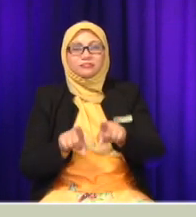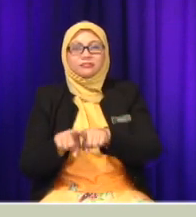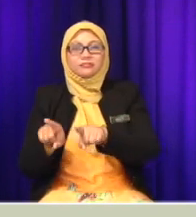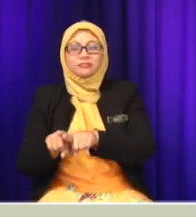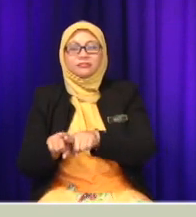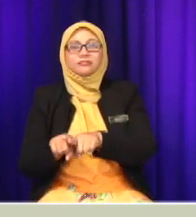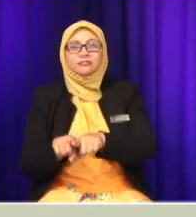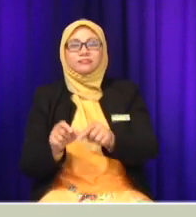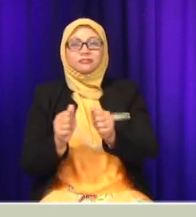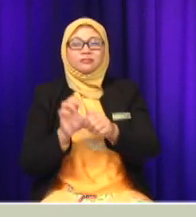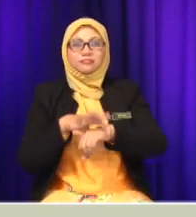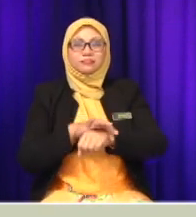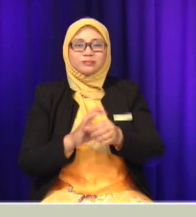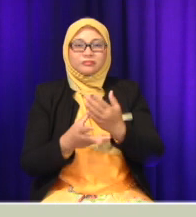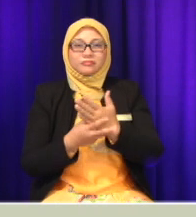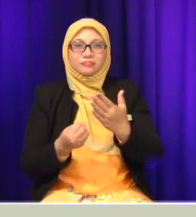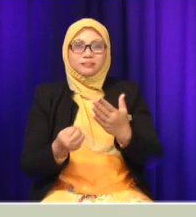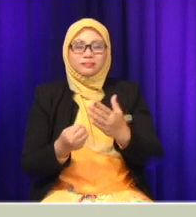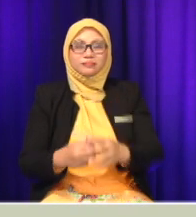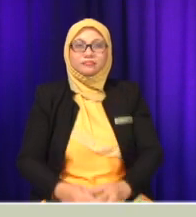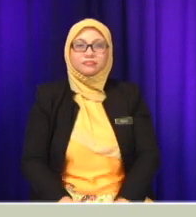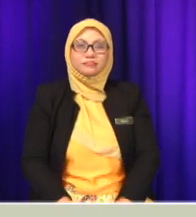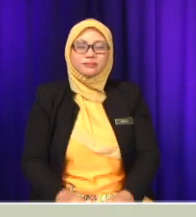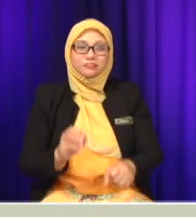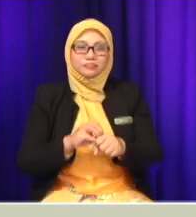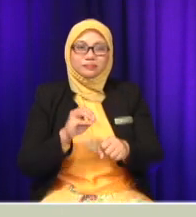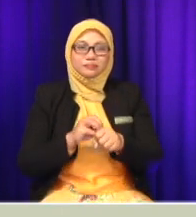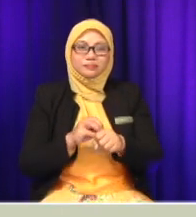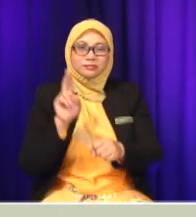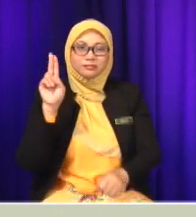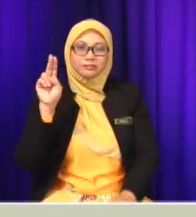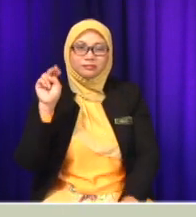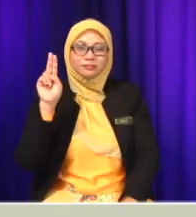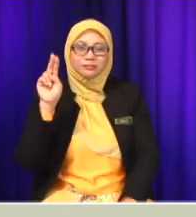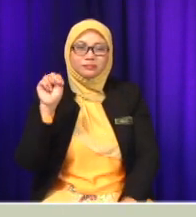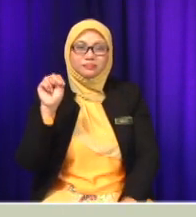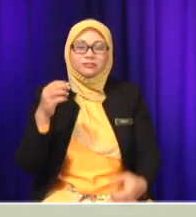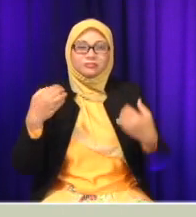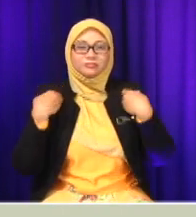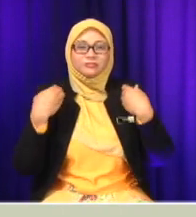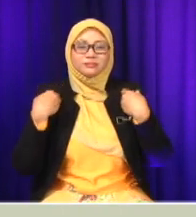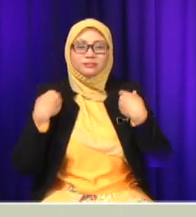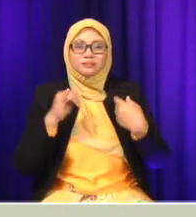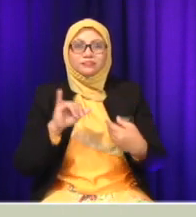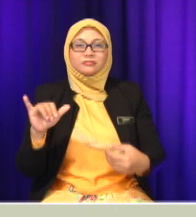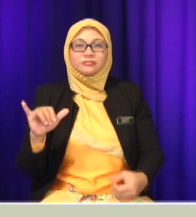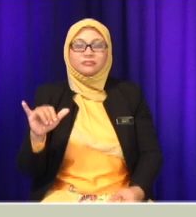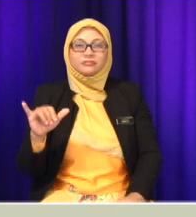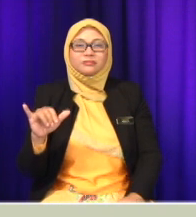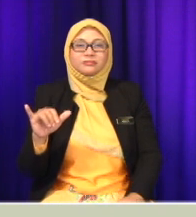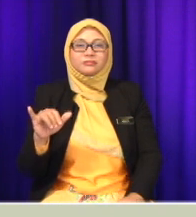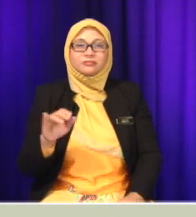minyak okey dalam kerja pemasangan juga kena pastikan okey adanya tanda pada